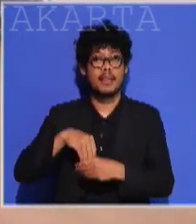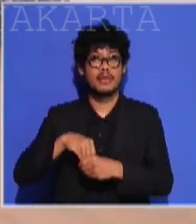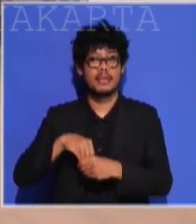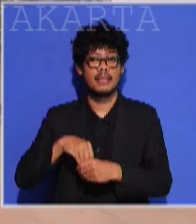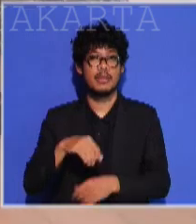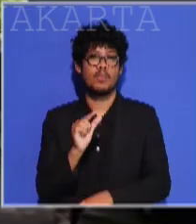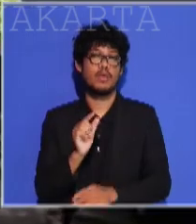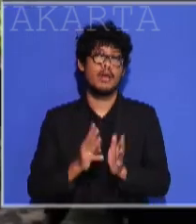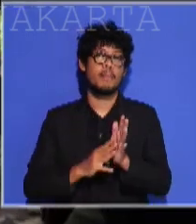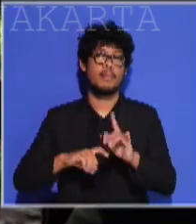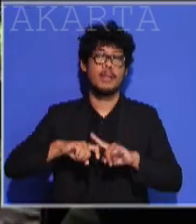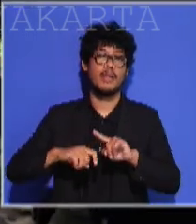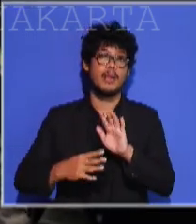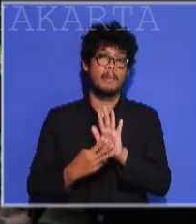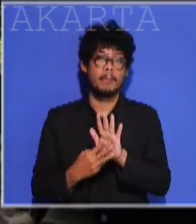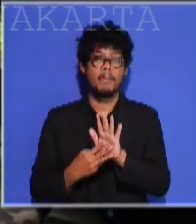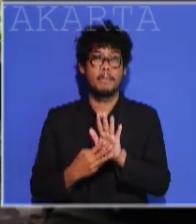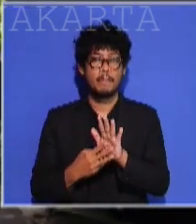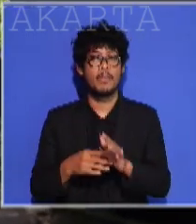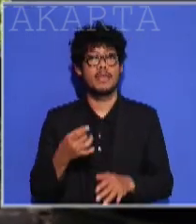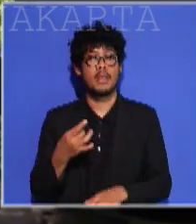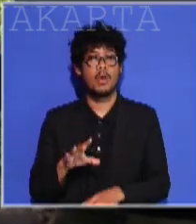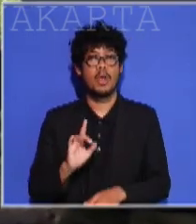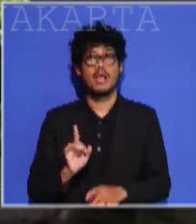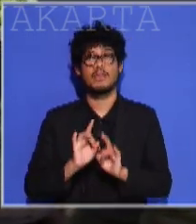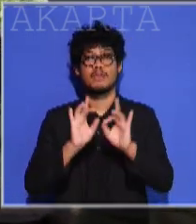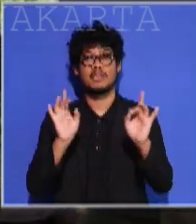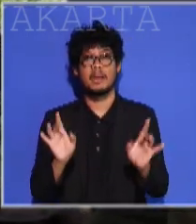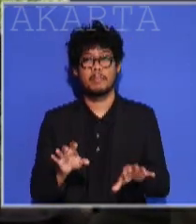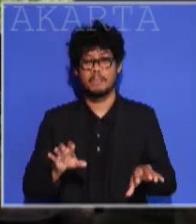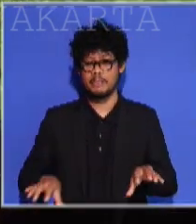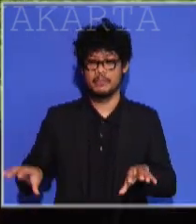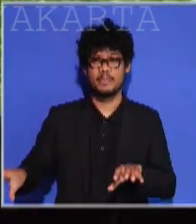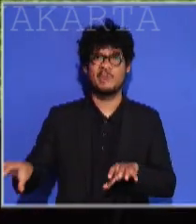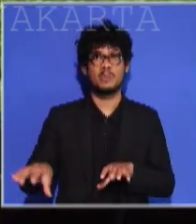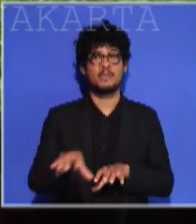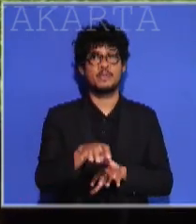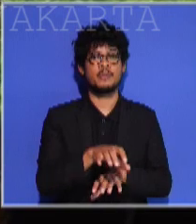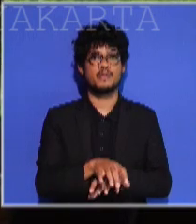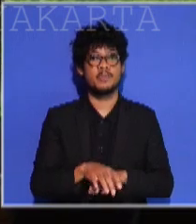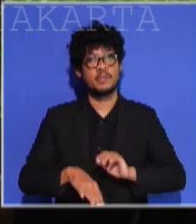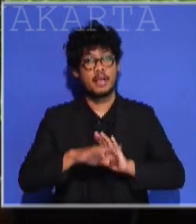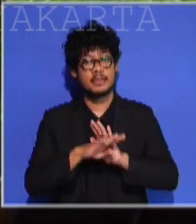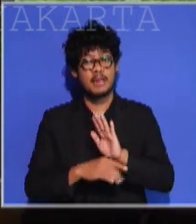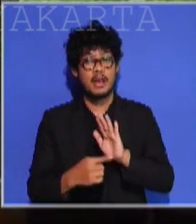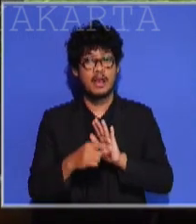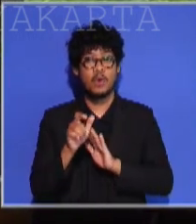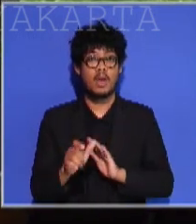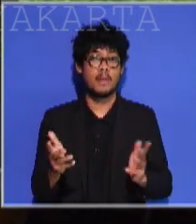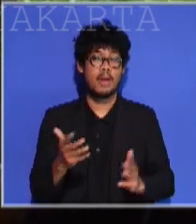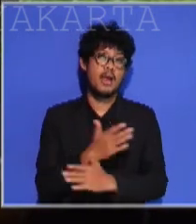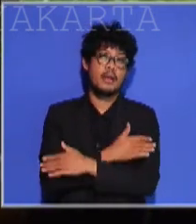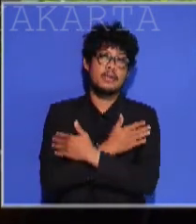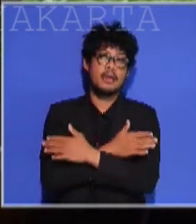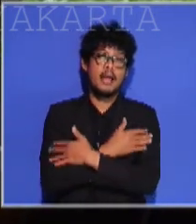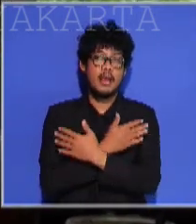UMKM secara aktif melalui berbagai side event di beberapa kabupaten dan kota di Aceh, menyelenggarakan paket-paket wisata